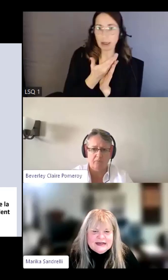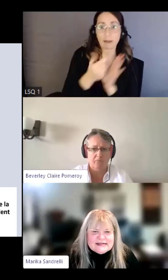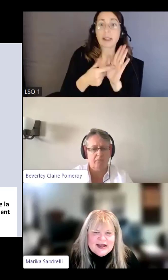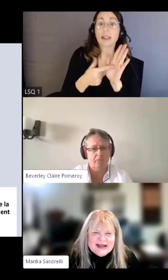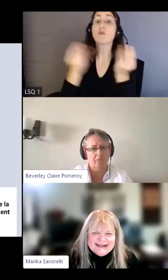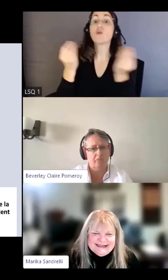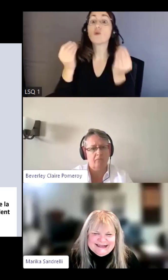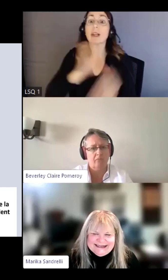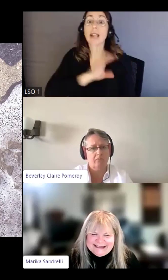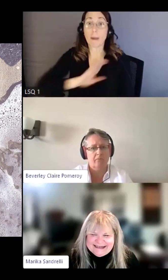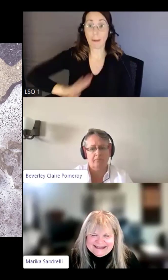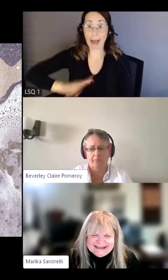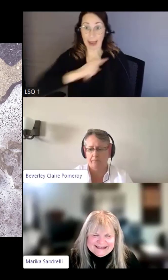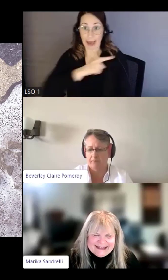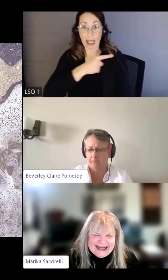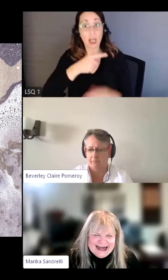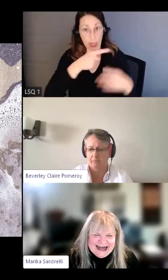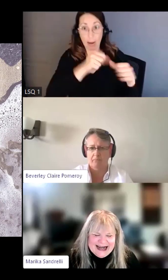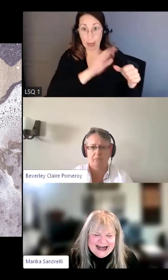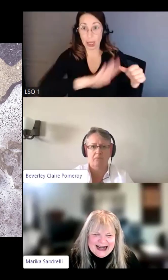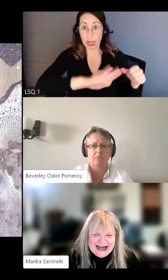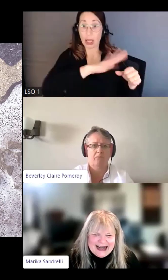s'il vous plaît.